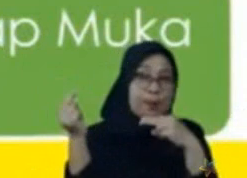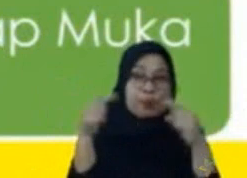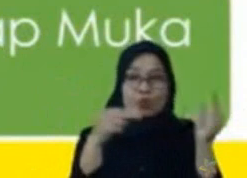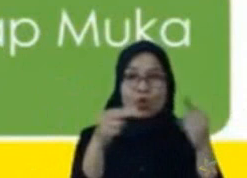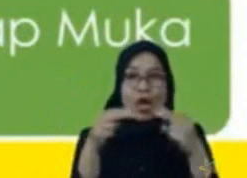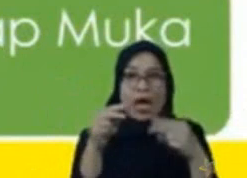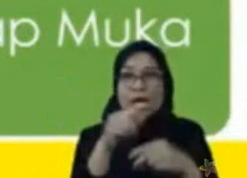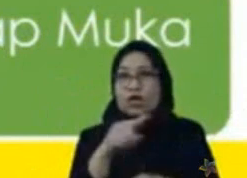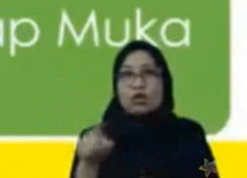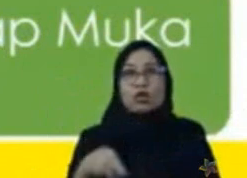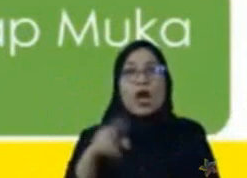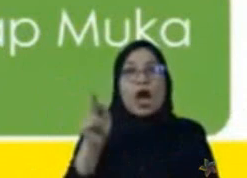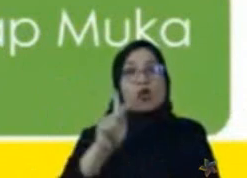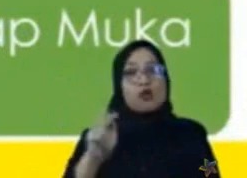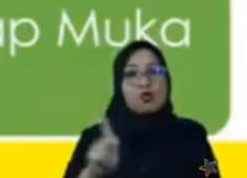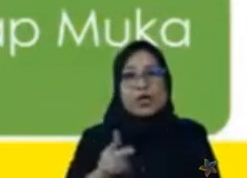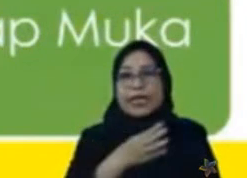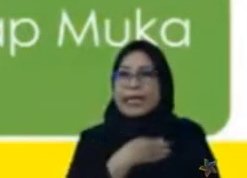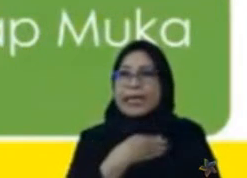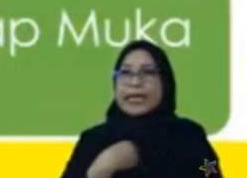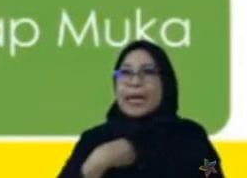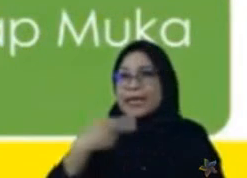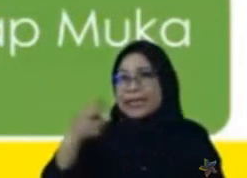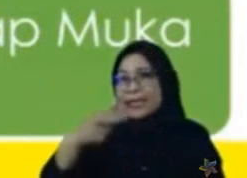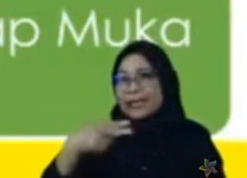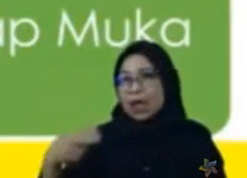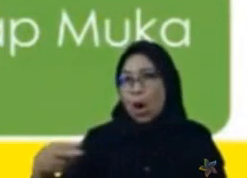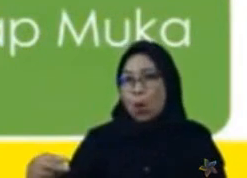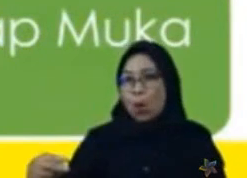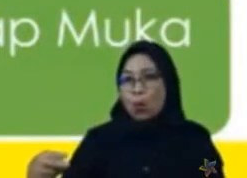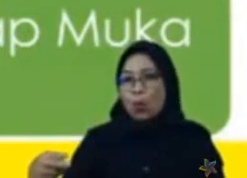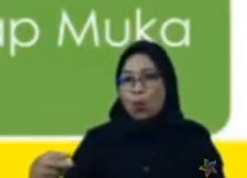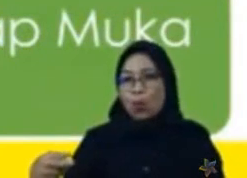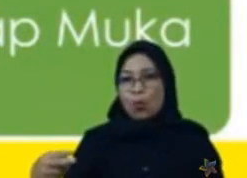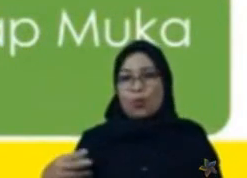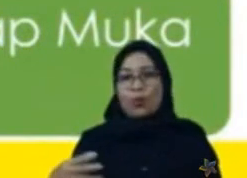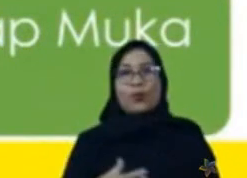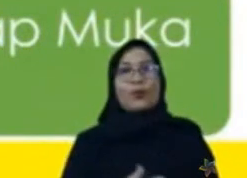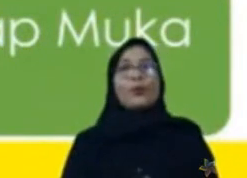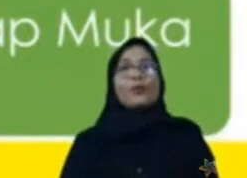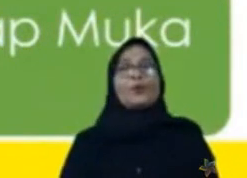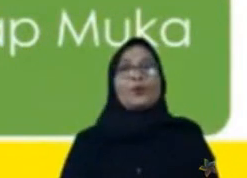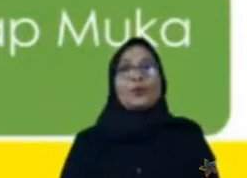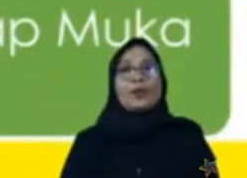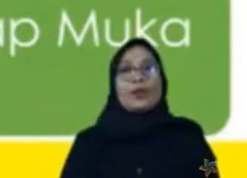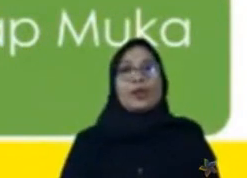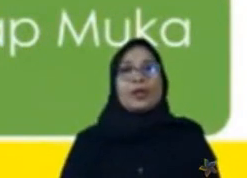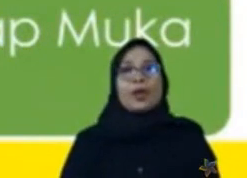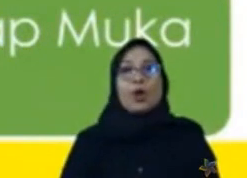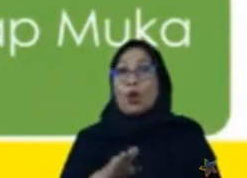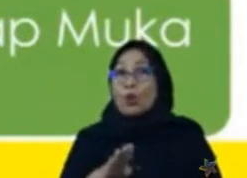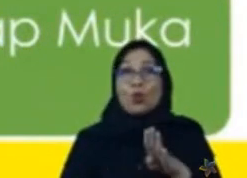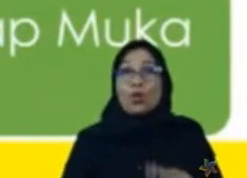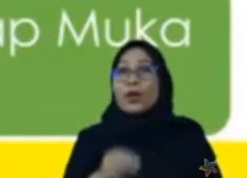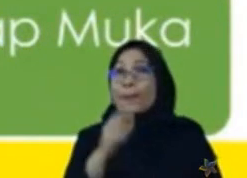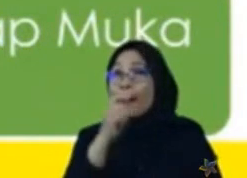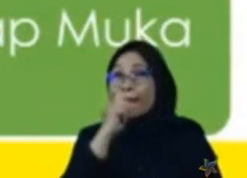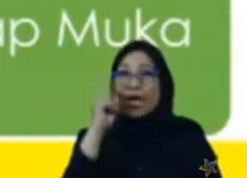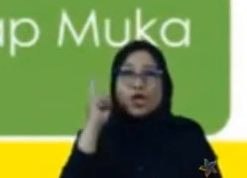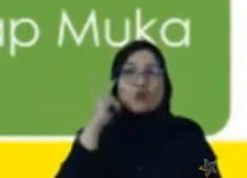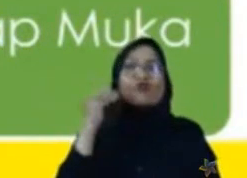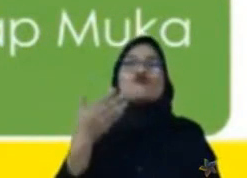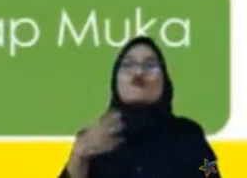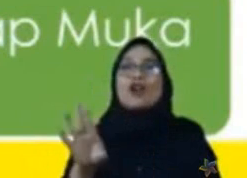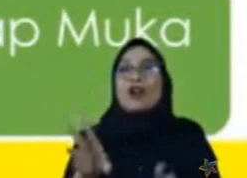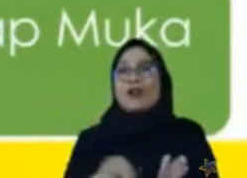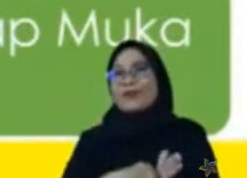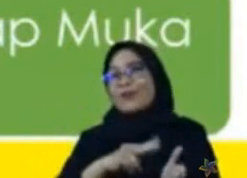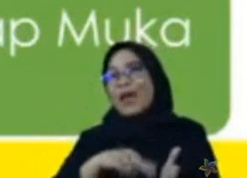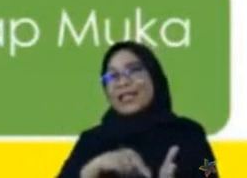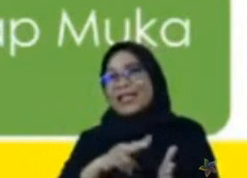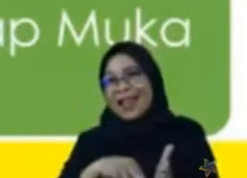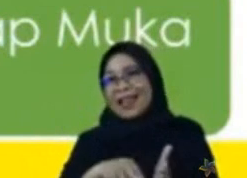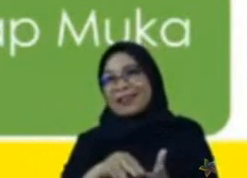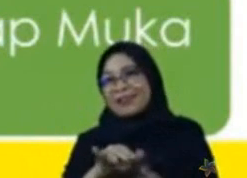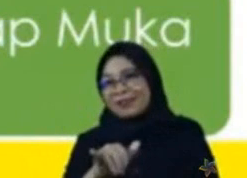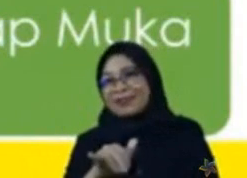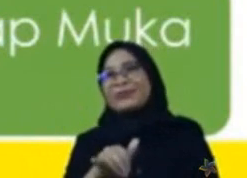zona hijau. Lanjut. Saya kira Bapak-Ibu sudah membacanya semuanya ya.